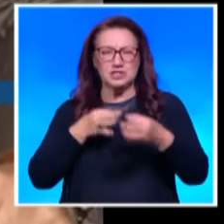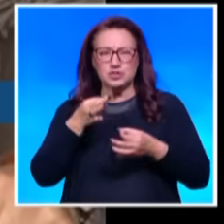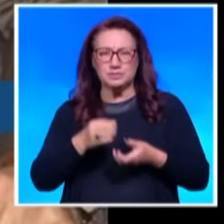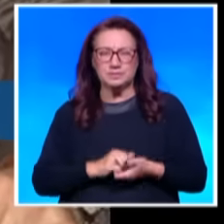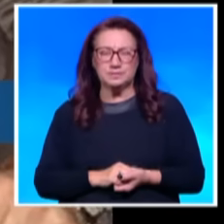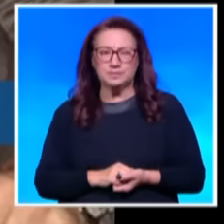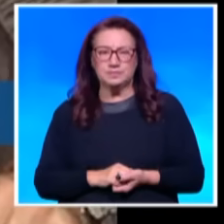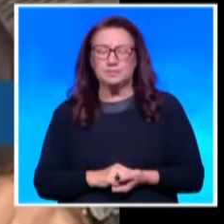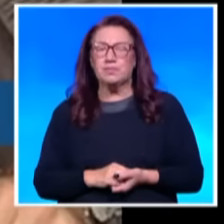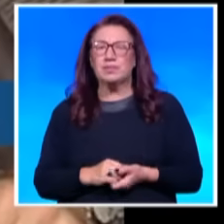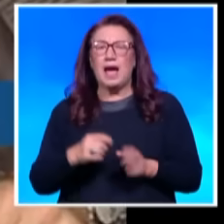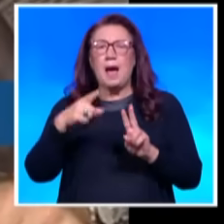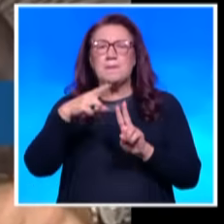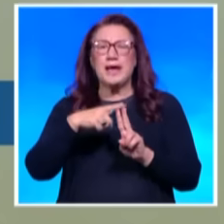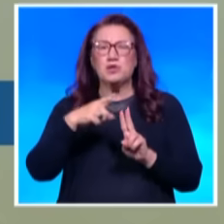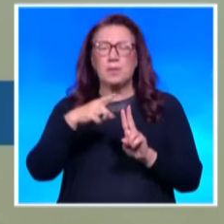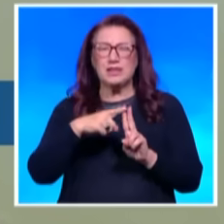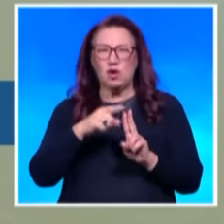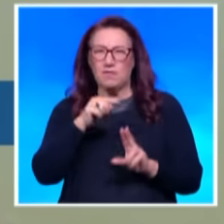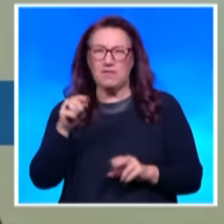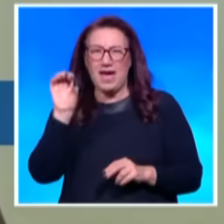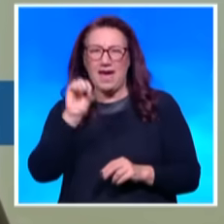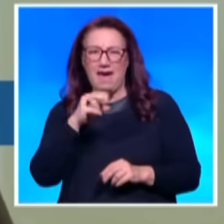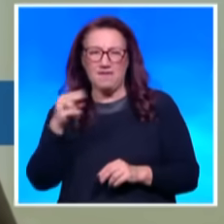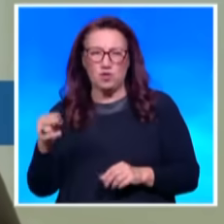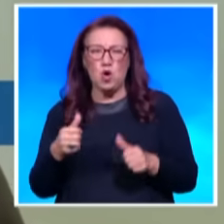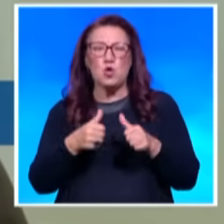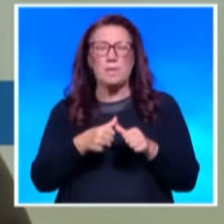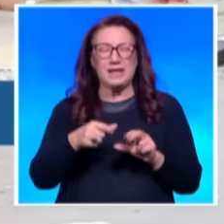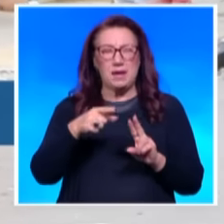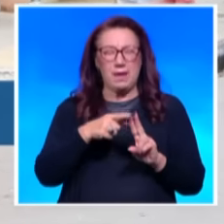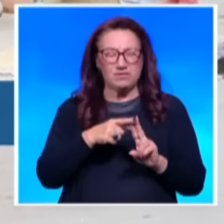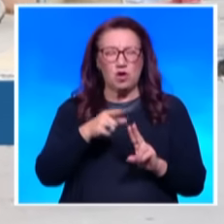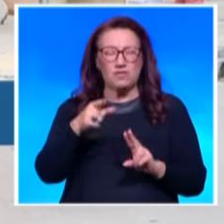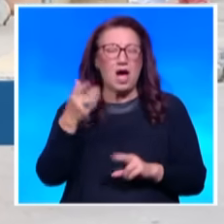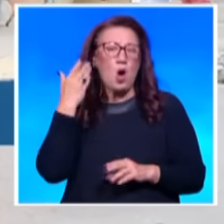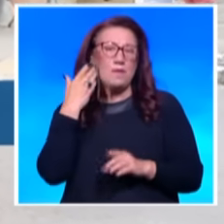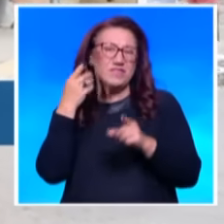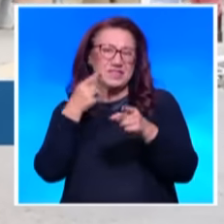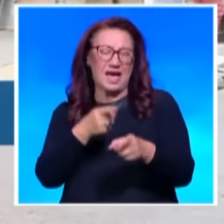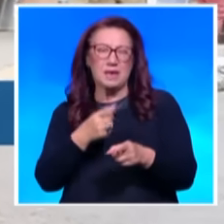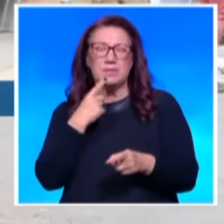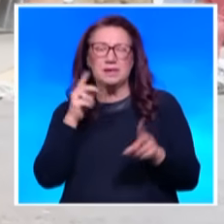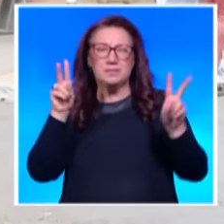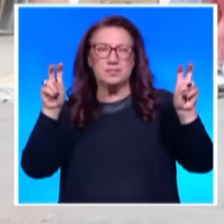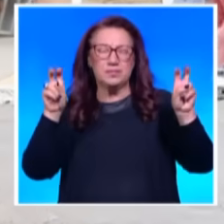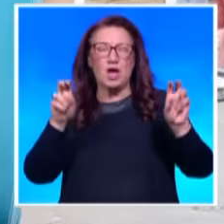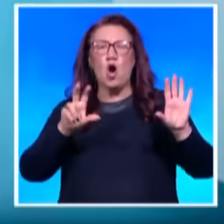Петю Петров еврото, Любена Павлова и прокурор обвиняеми по аферата 8-те джуджета.